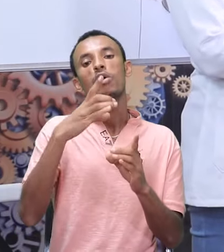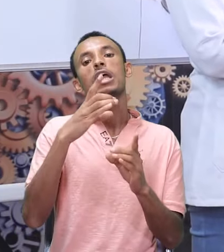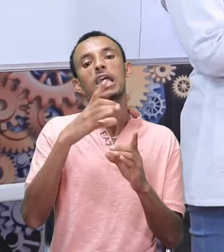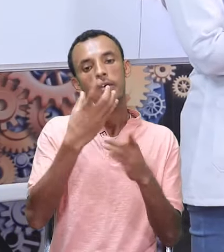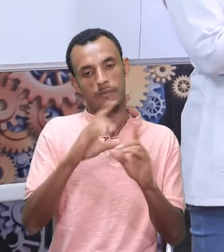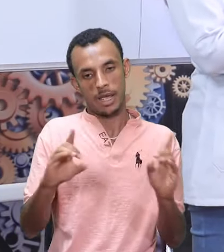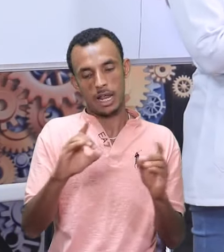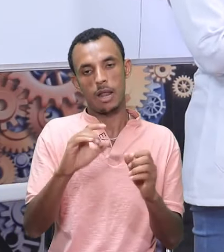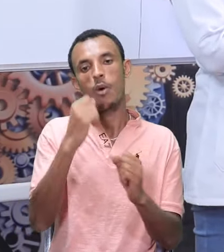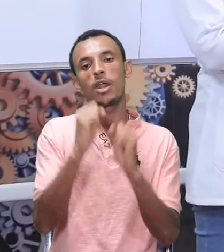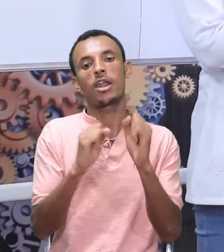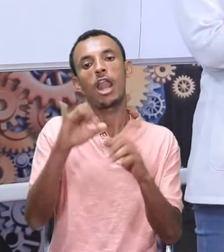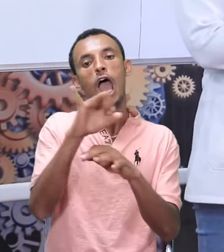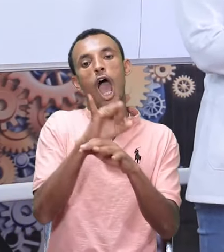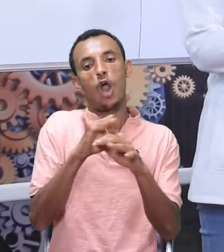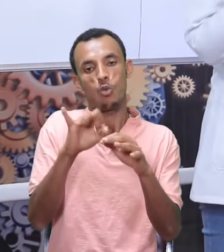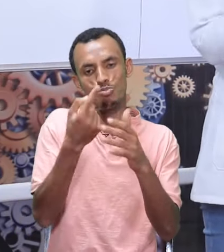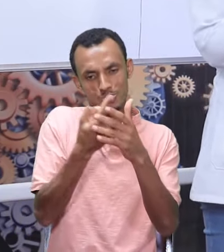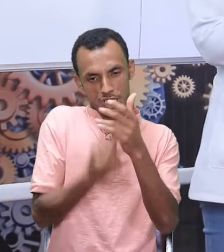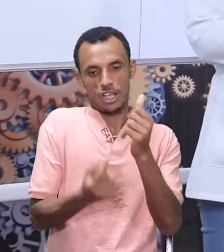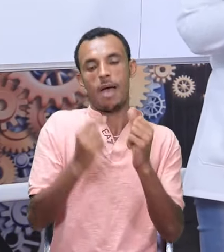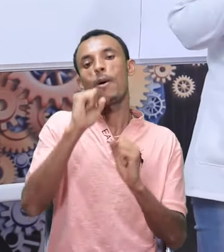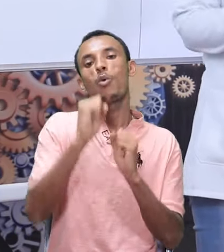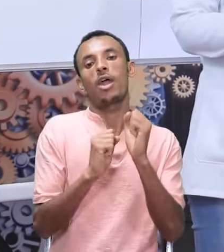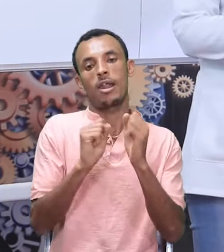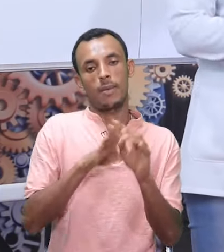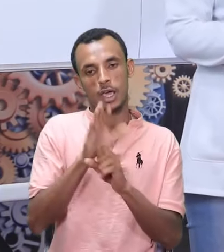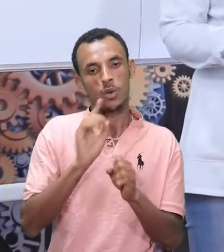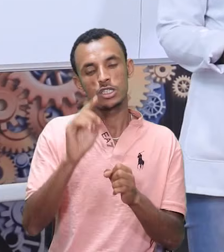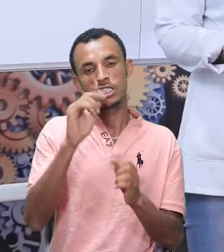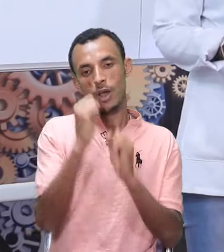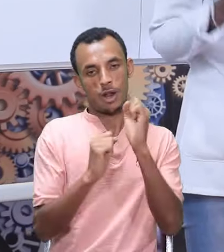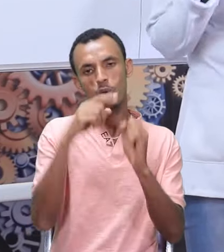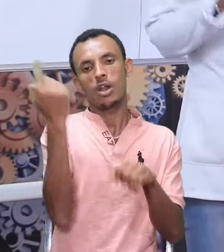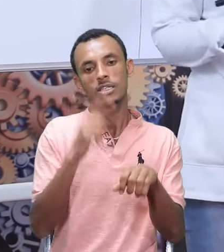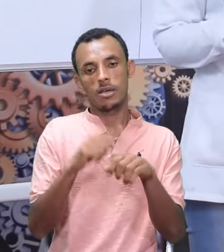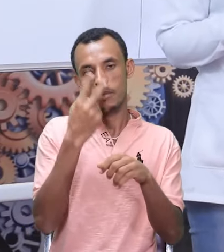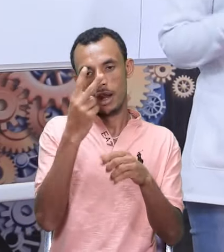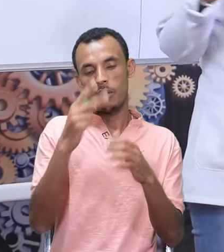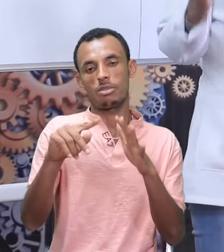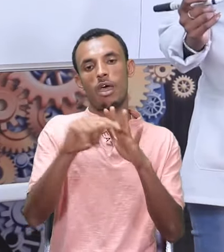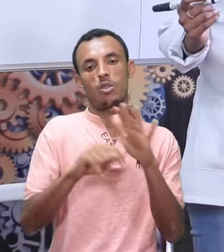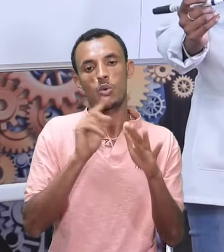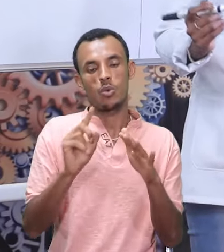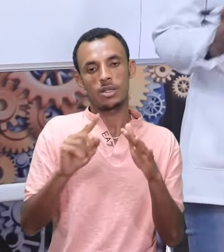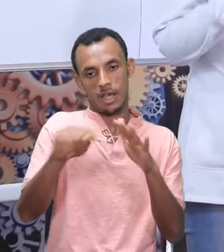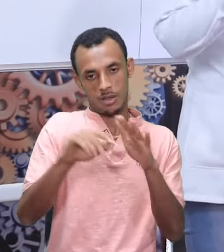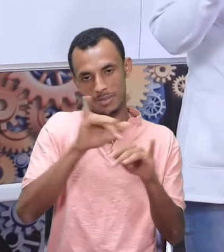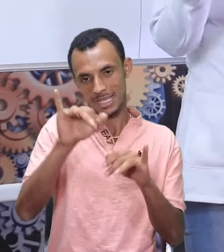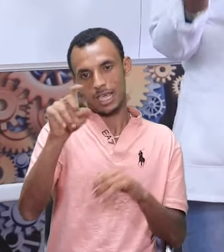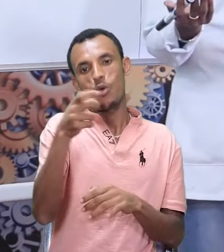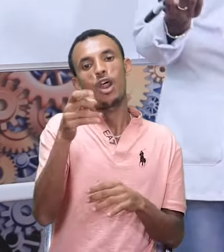ለማወዳደር ለአላቸውን ብቻ ማወዳደር በቂ ነው። ስናወዳደር ምን ጊዜ የምናየው ታህቱን ነው። ታህታቸው ተመሳሳይ